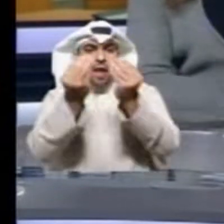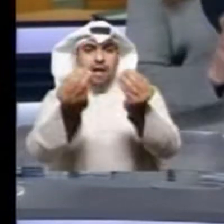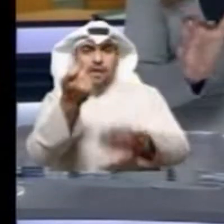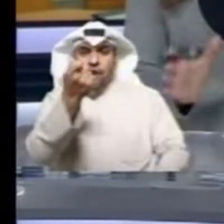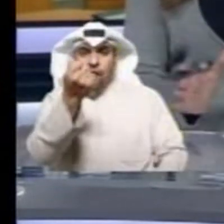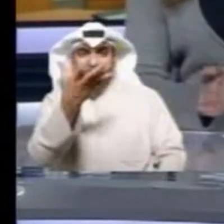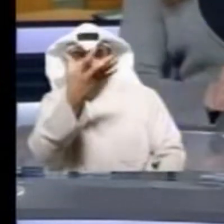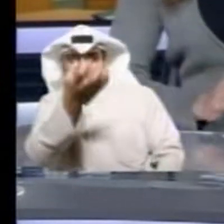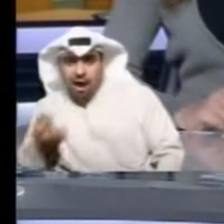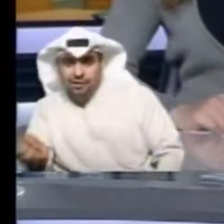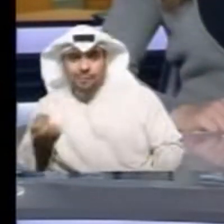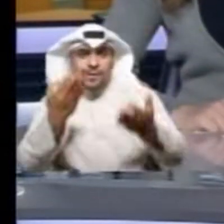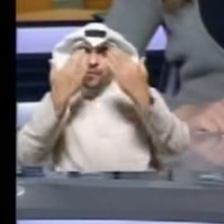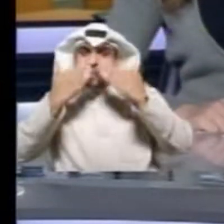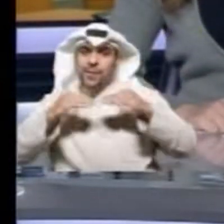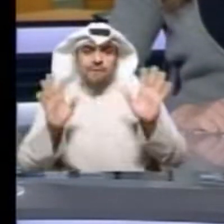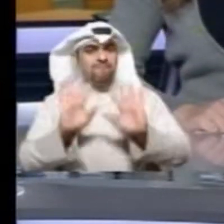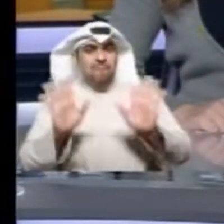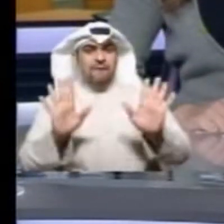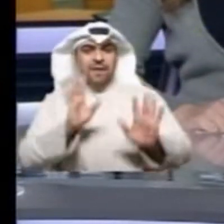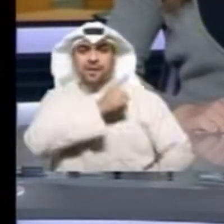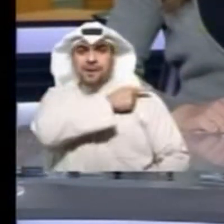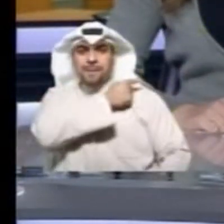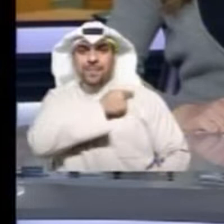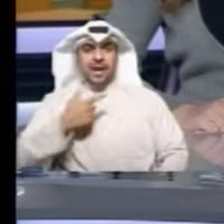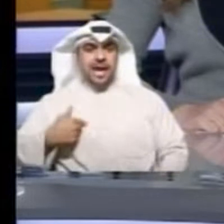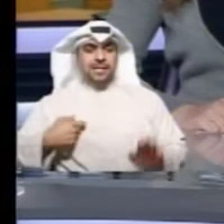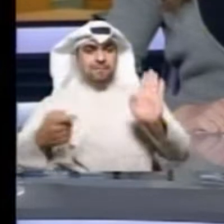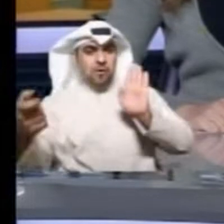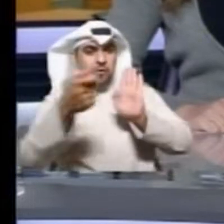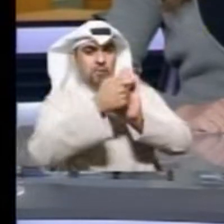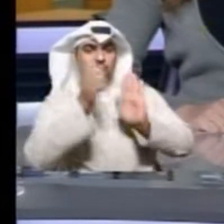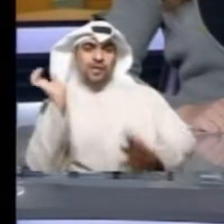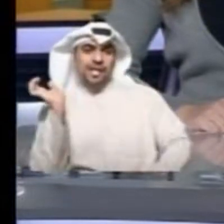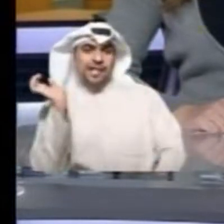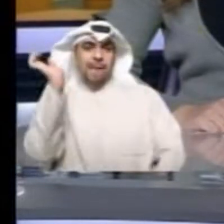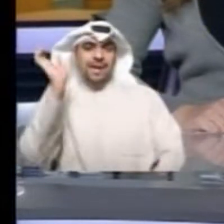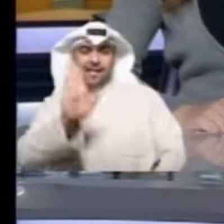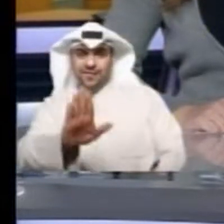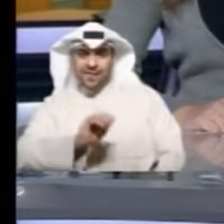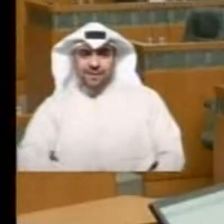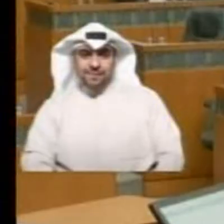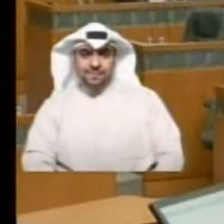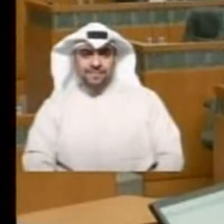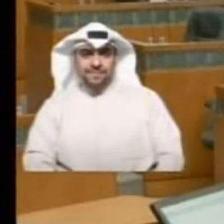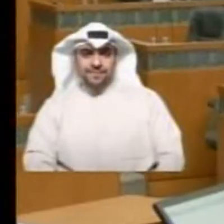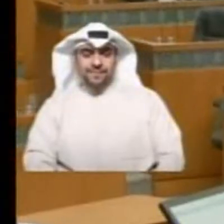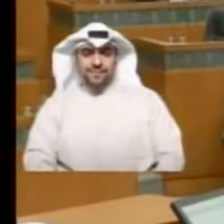الجهة، نظير اشتراك العامل في مؤسسة التأمينات الاجتماعية أثناء فترة عمله.